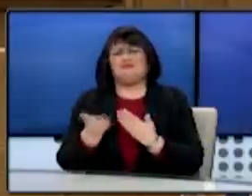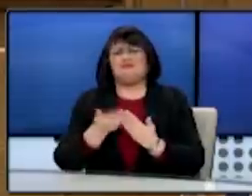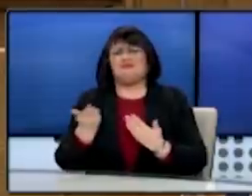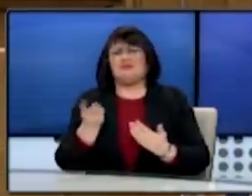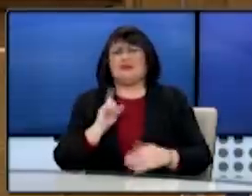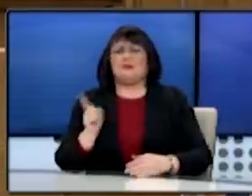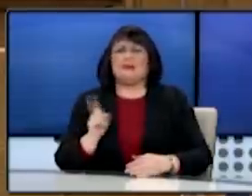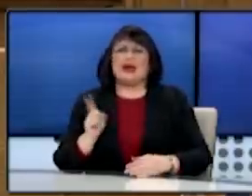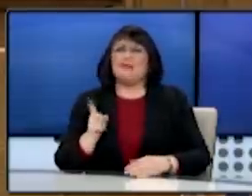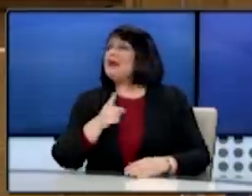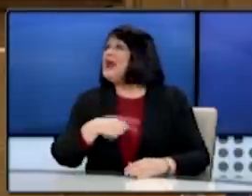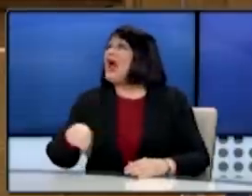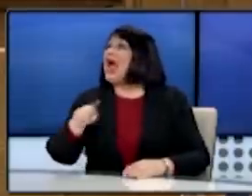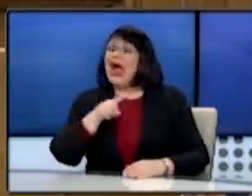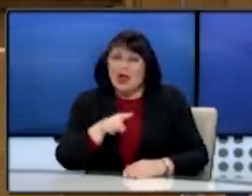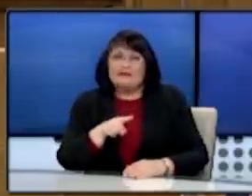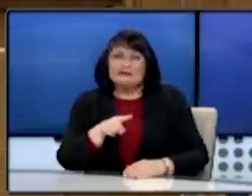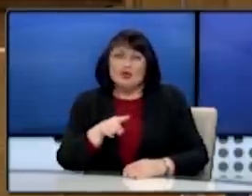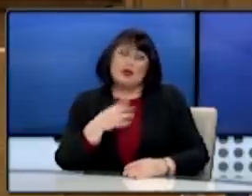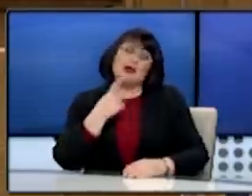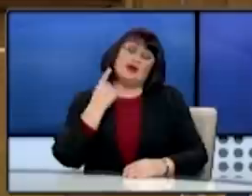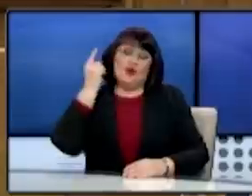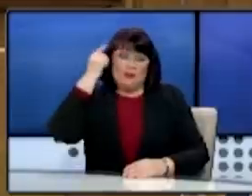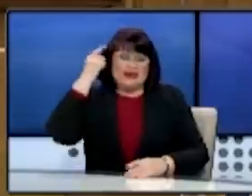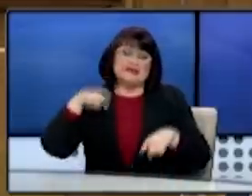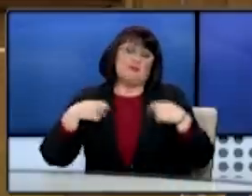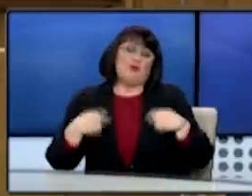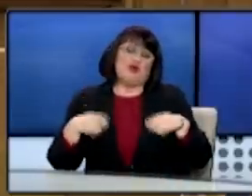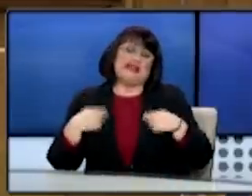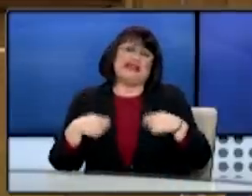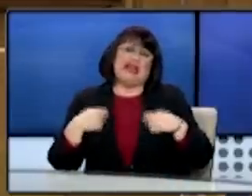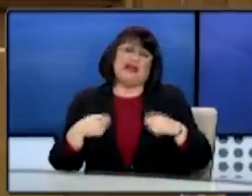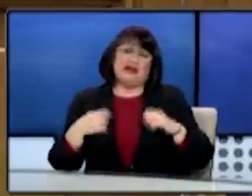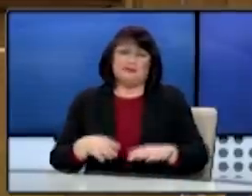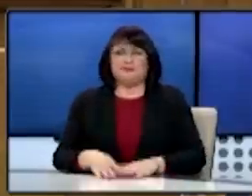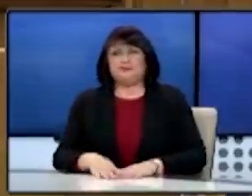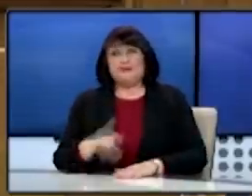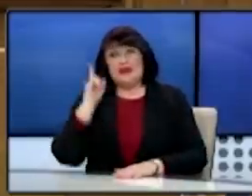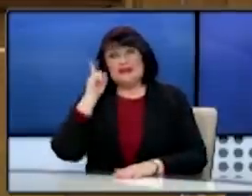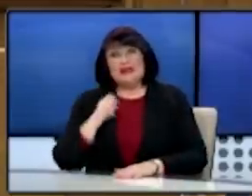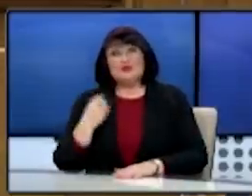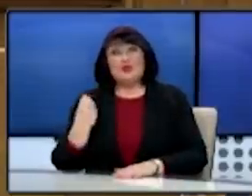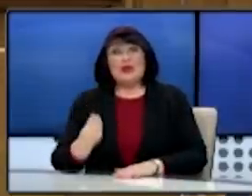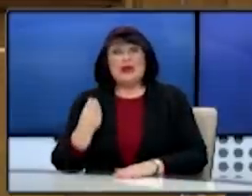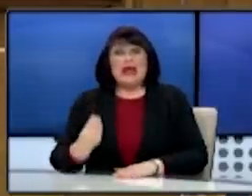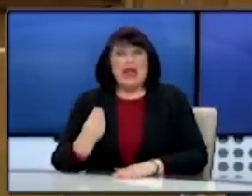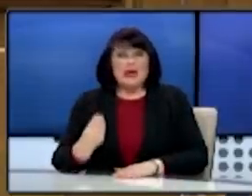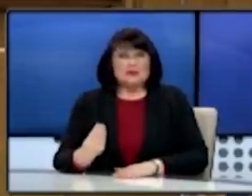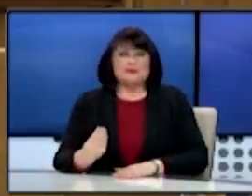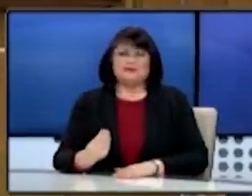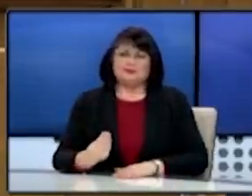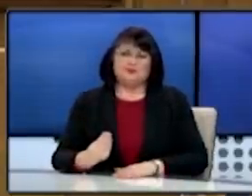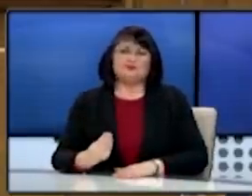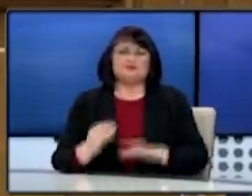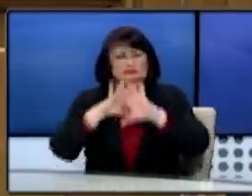για εσάς και αυτό αποτελεί περιττή πολυτέλεια. Και όλα αυτά, ενώ ξέρετε πάρα πολύ καλά πως μια στελεχωμένη,